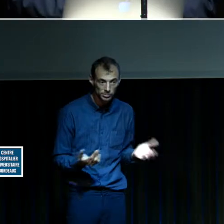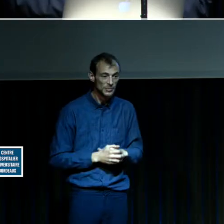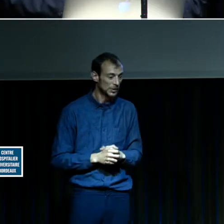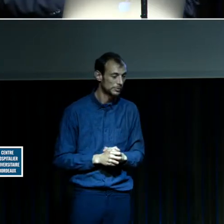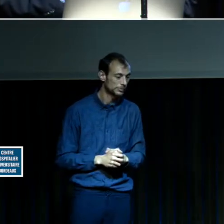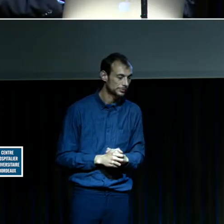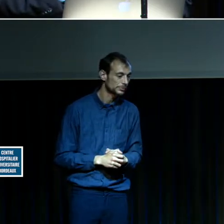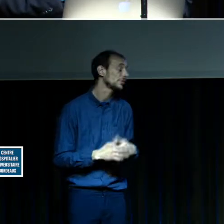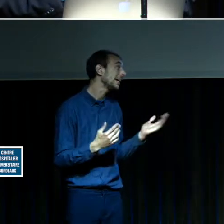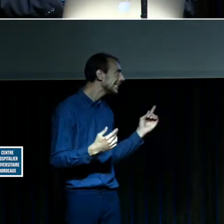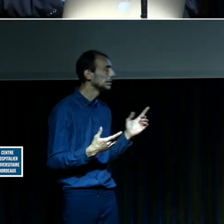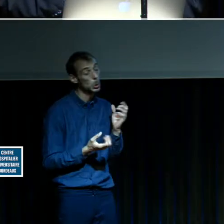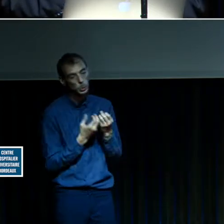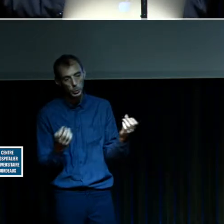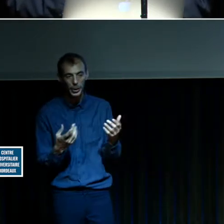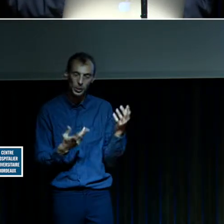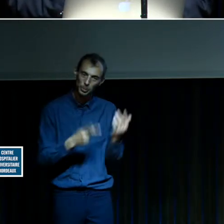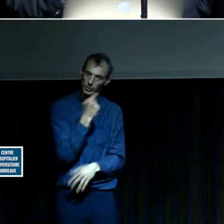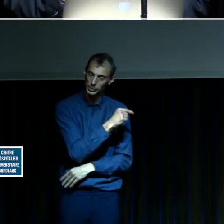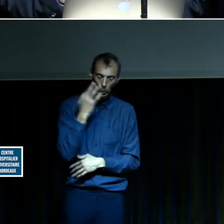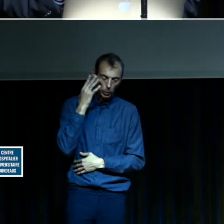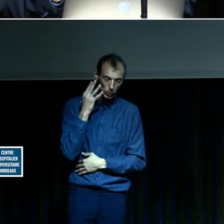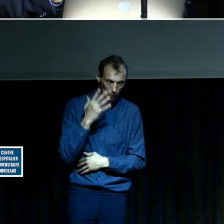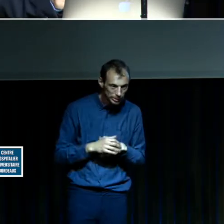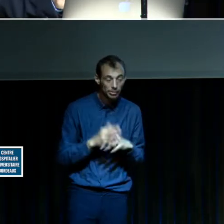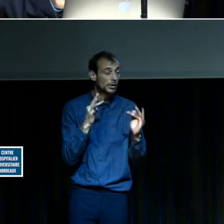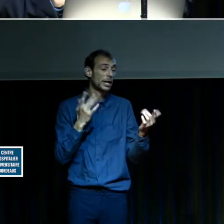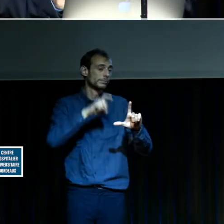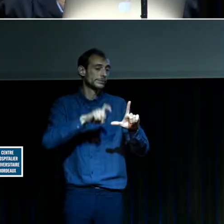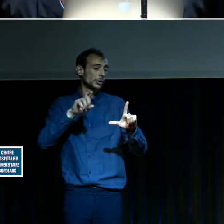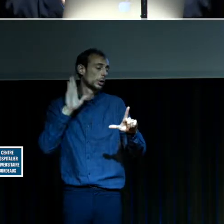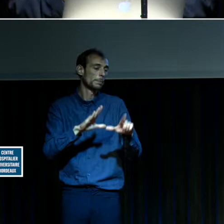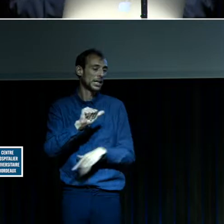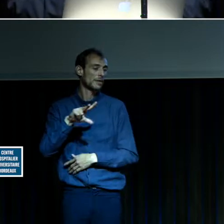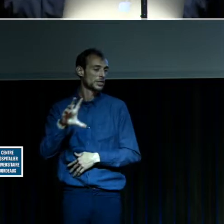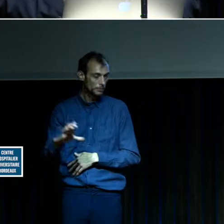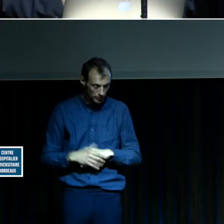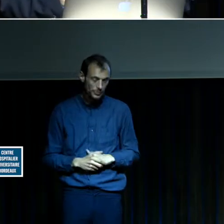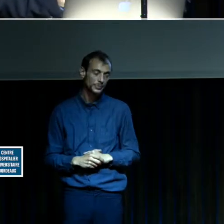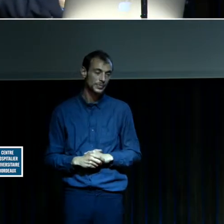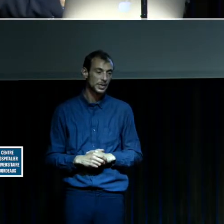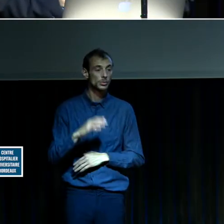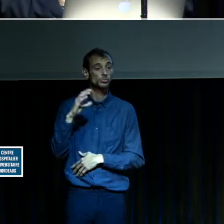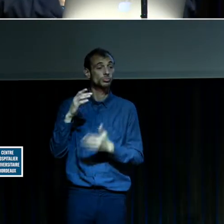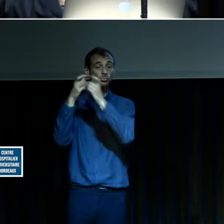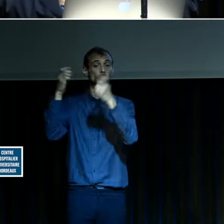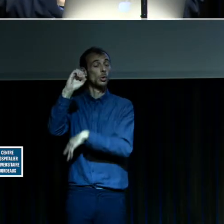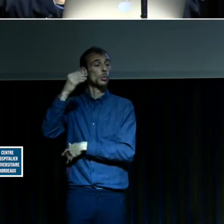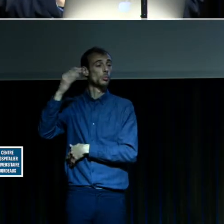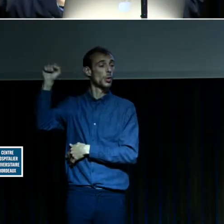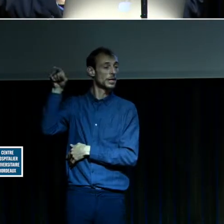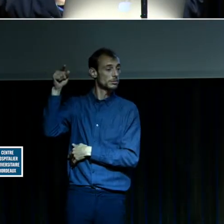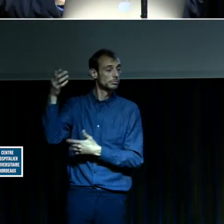inquiétant, ce sont quelques données chiffrées de ce que représentent les accidents vasculaires cérébraux. L'Organisation mondiale de la santé